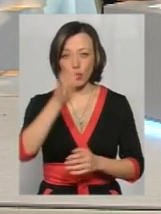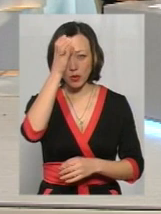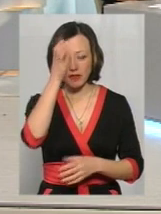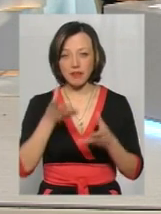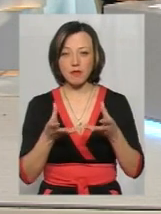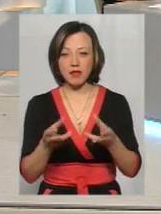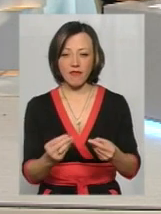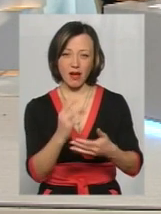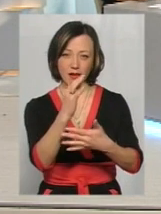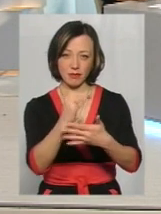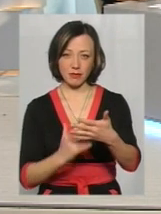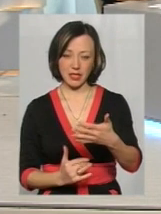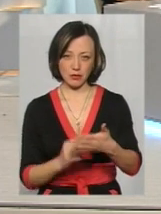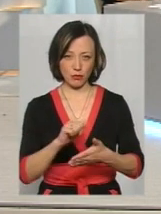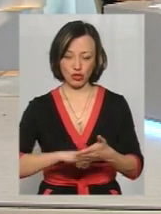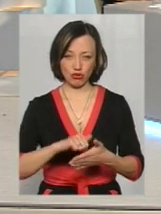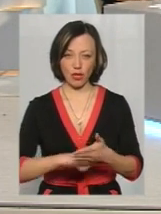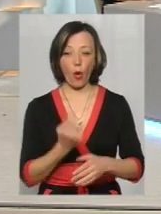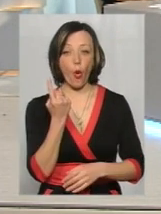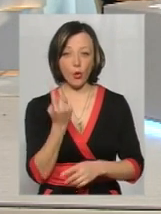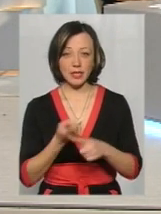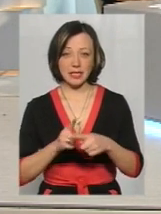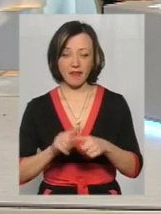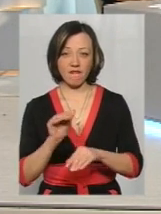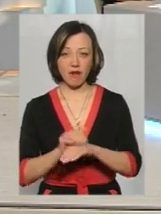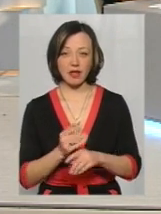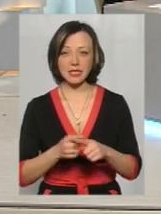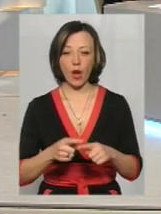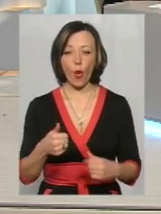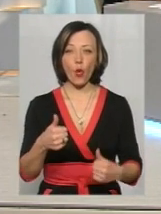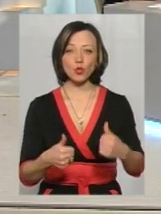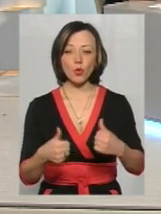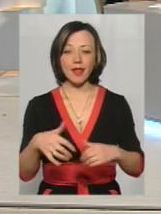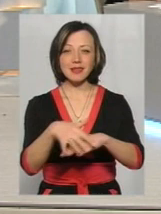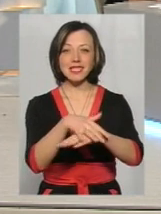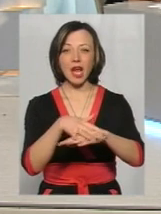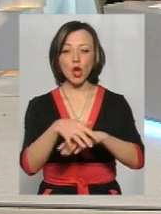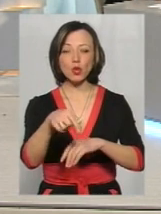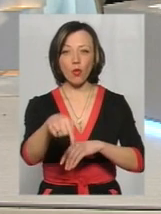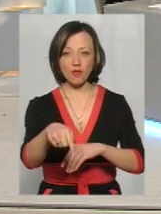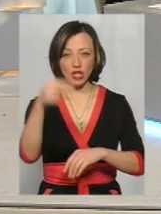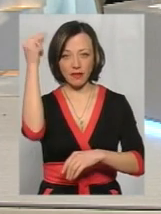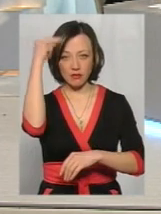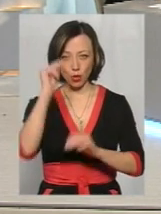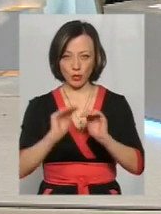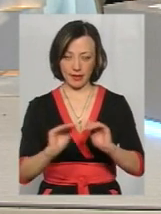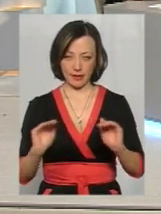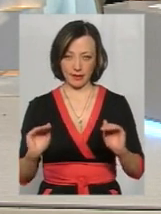впливає цілий ряд факторів. Один із цих факторів – це конкурентне середовище, у якому навчаються діти.